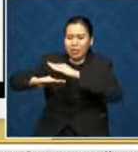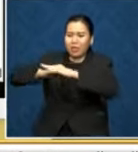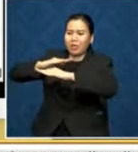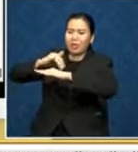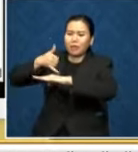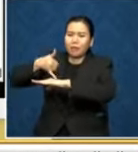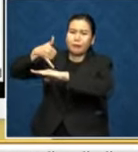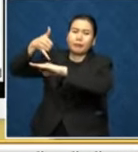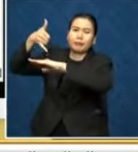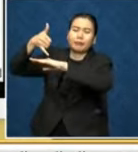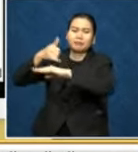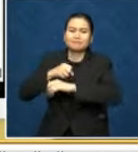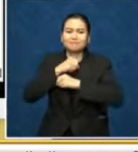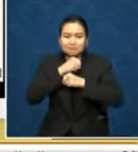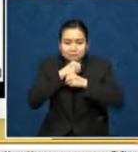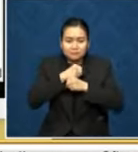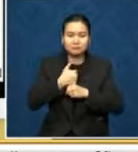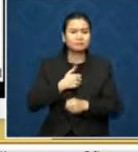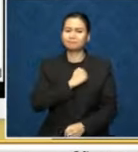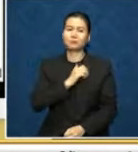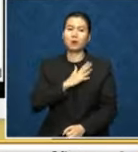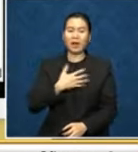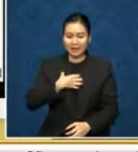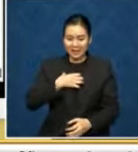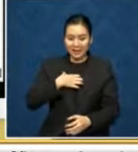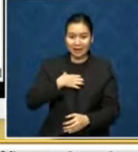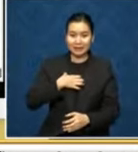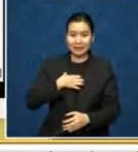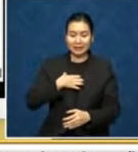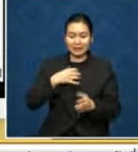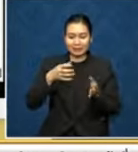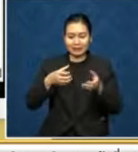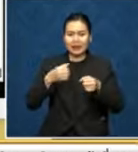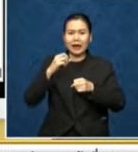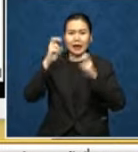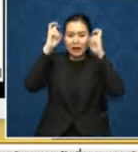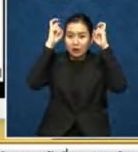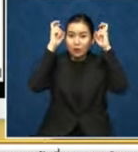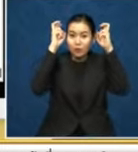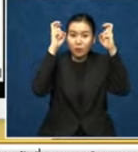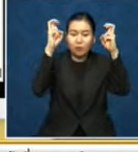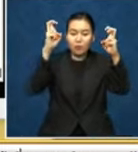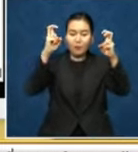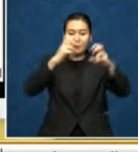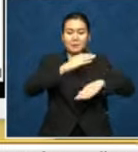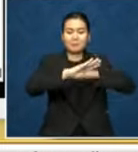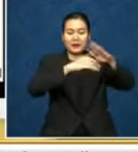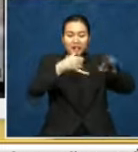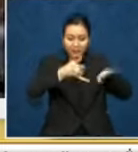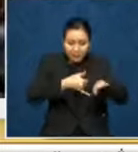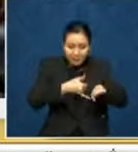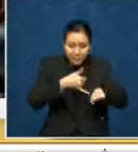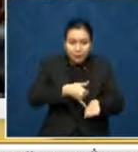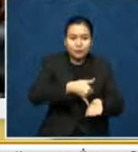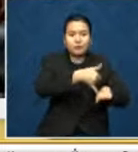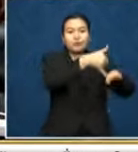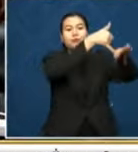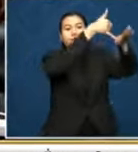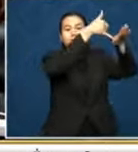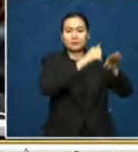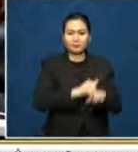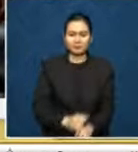พี่น้องในฝ่ายของพื้นที่โอเอ็กเขาบอกว่าอยากใช้ทำบันไดเลื่อนนะครับในรถไฟฟ้าสายสีแดงครับท่านประธานครับยังไงฝากไปทางพื้นที่ที่เกี่